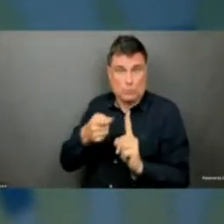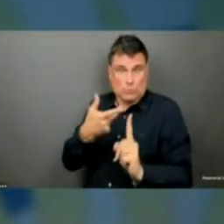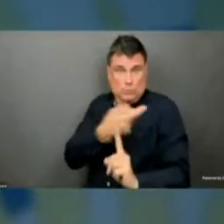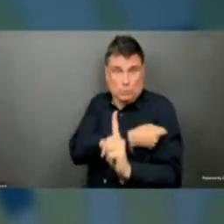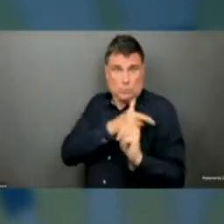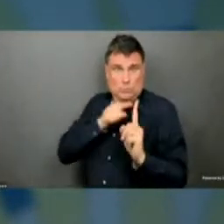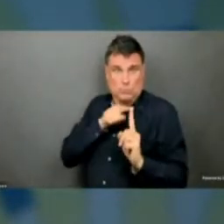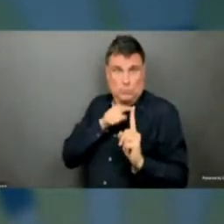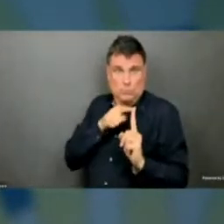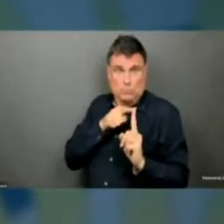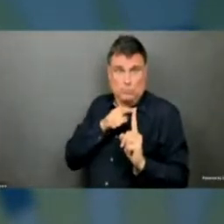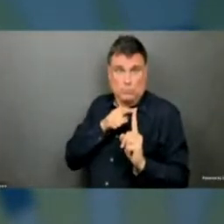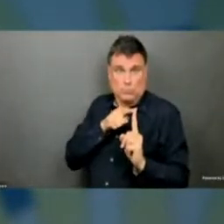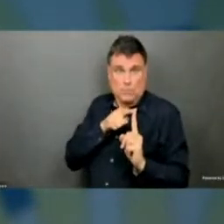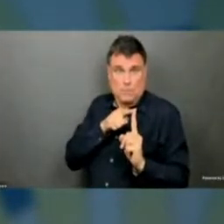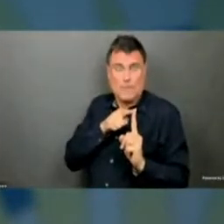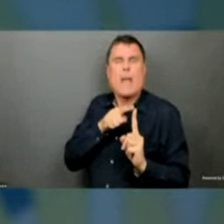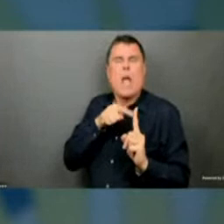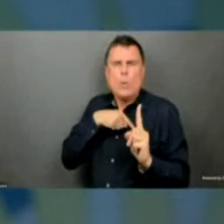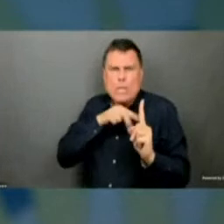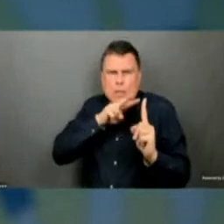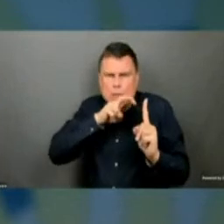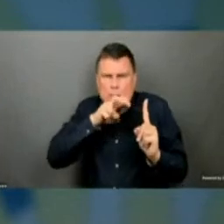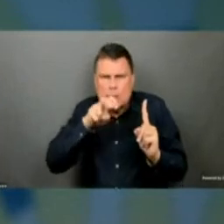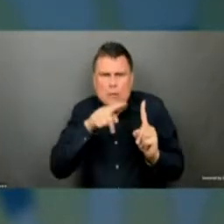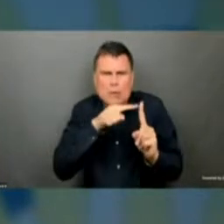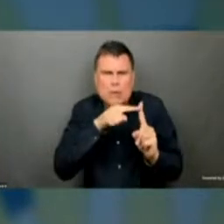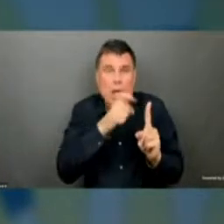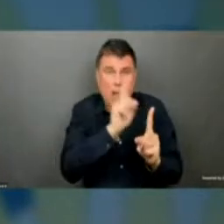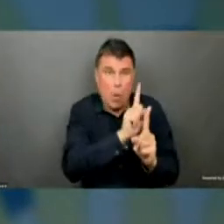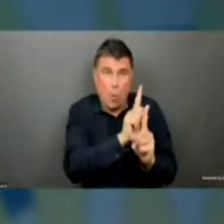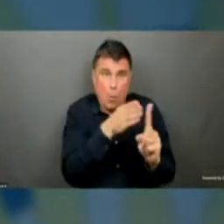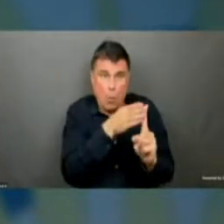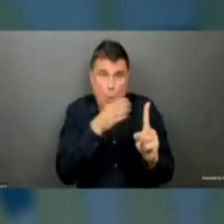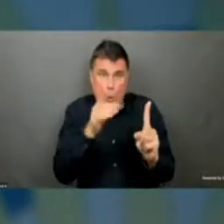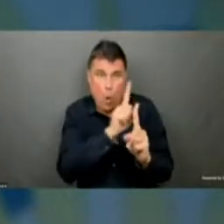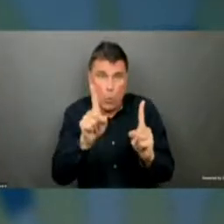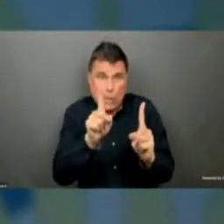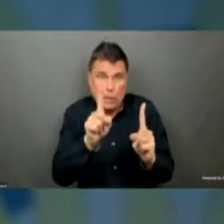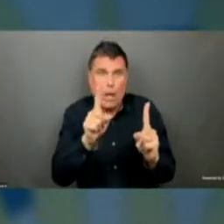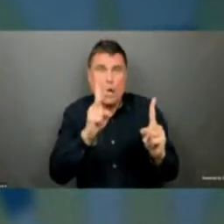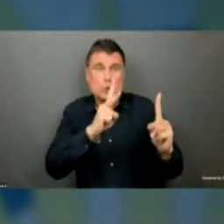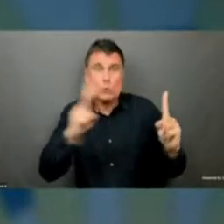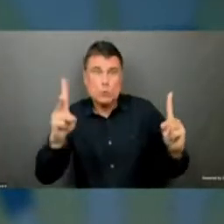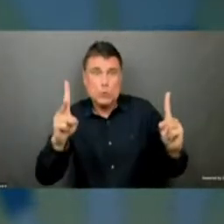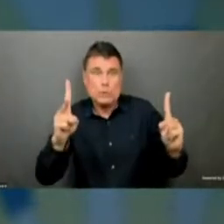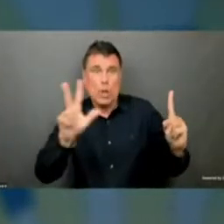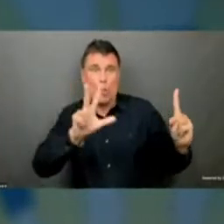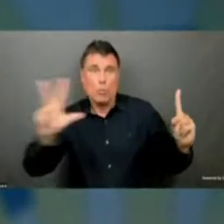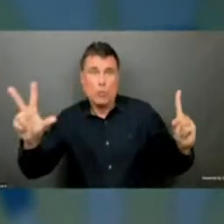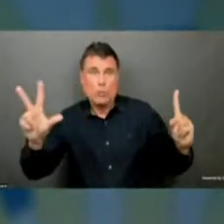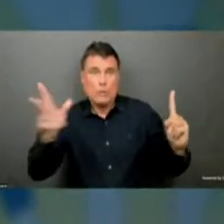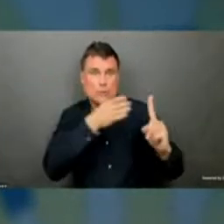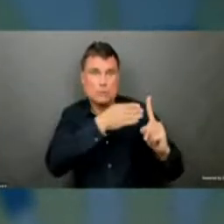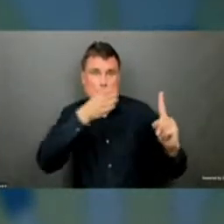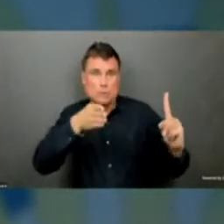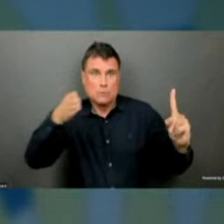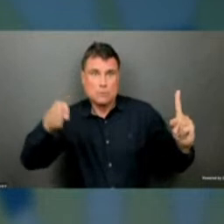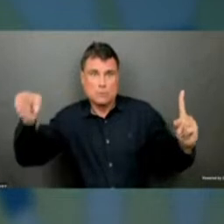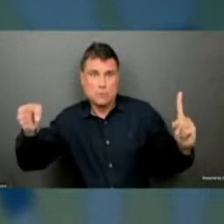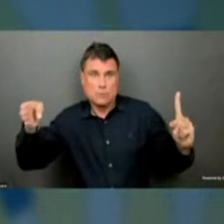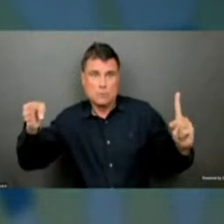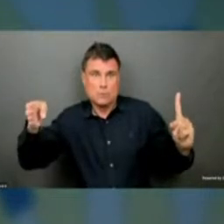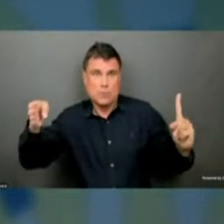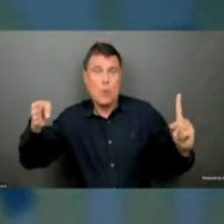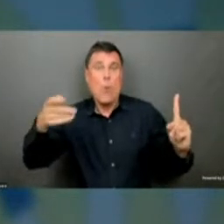1号，今年的5月1号这个就是这个case 就是新增案例那么